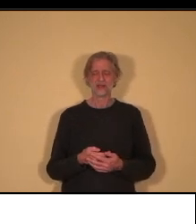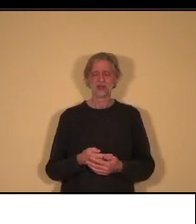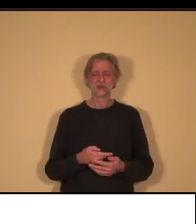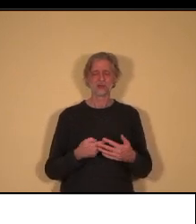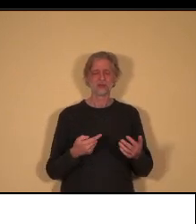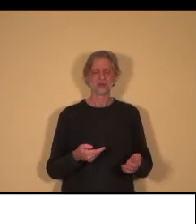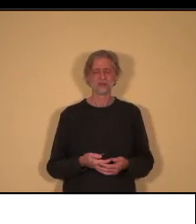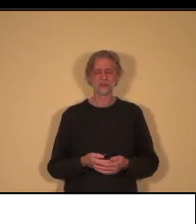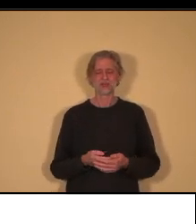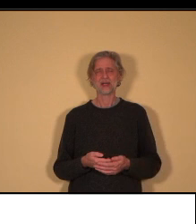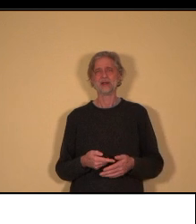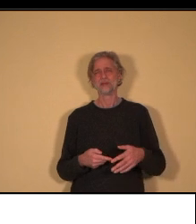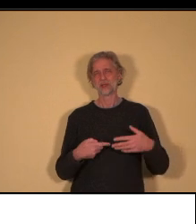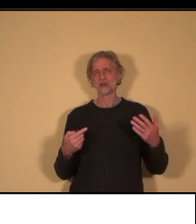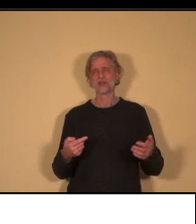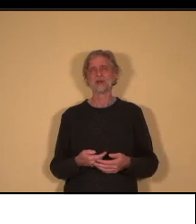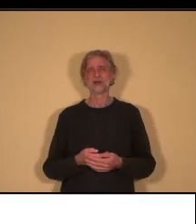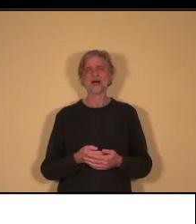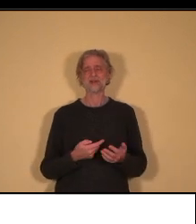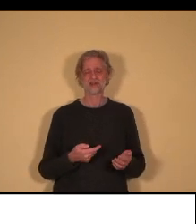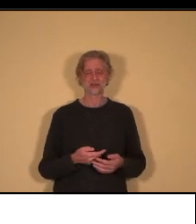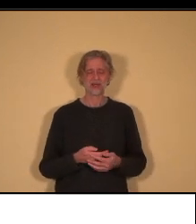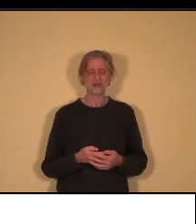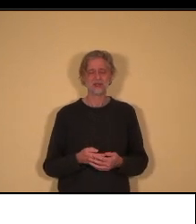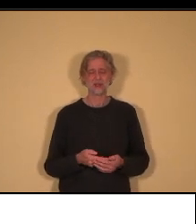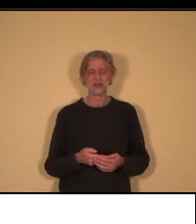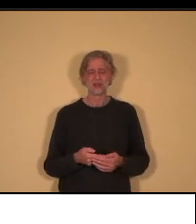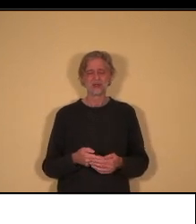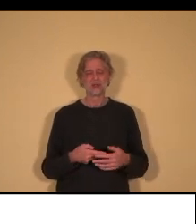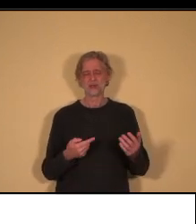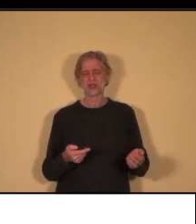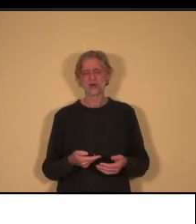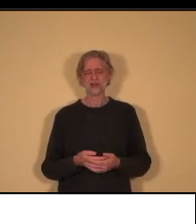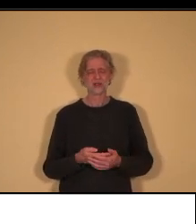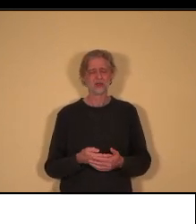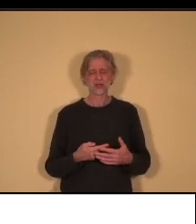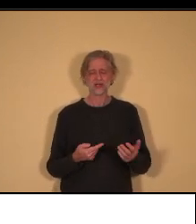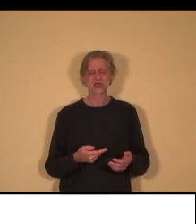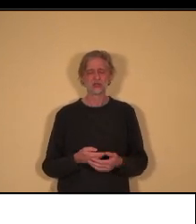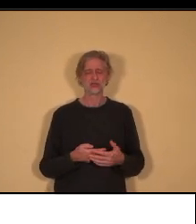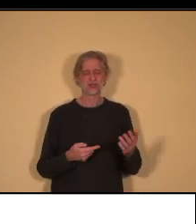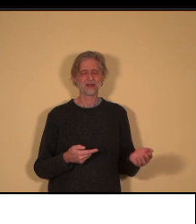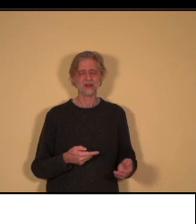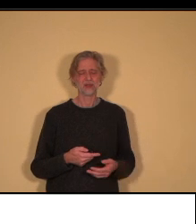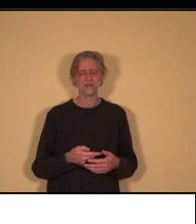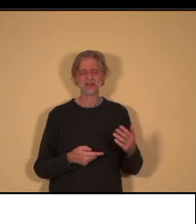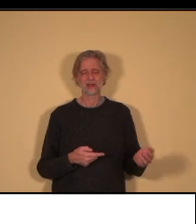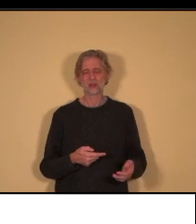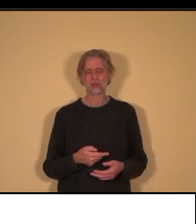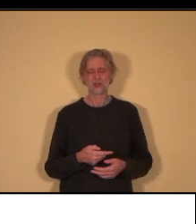Grad und kann dadurch reines CO2 gewinnen. Man kann auch andere organische Lösungsmittel